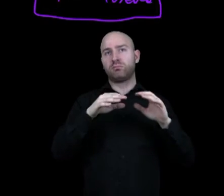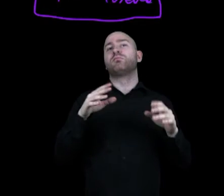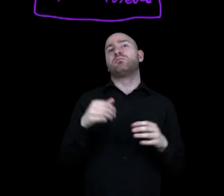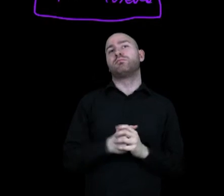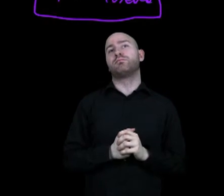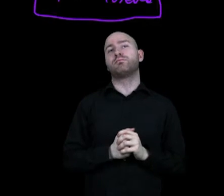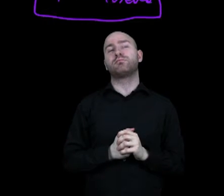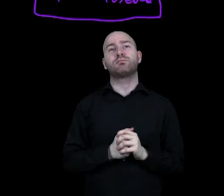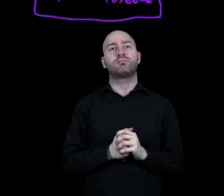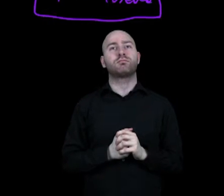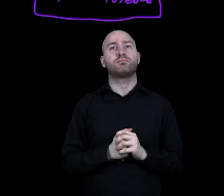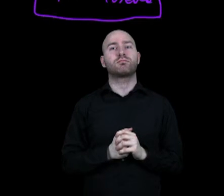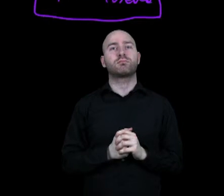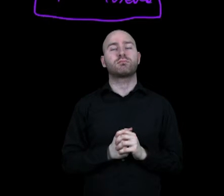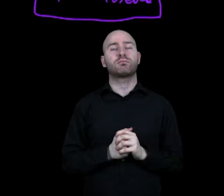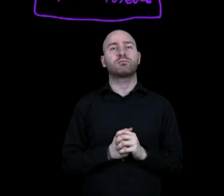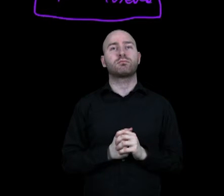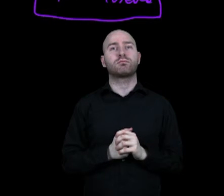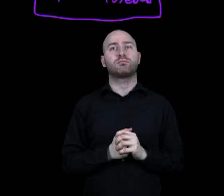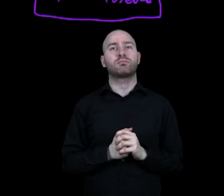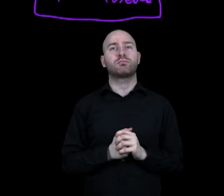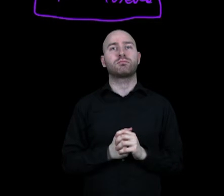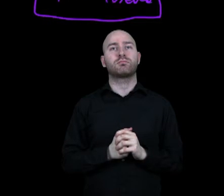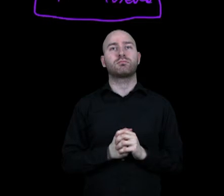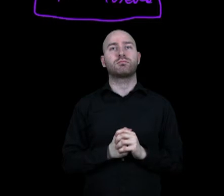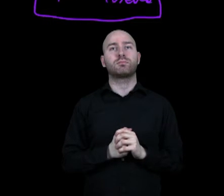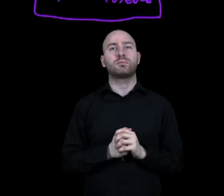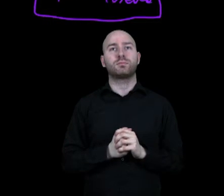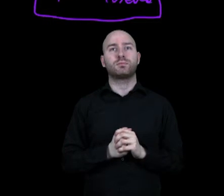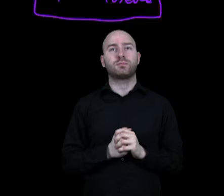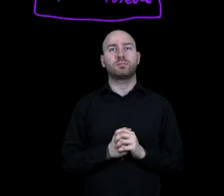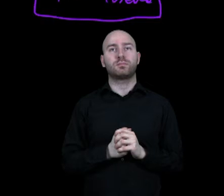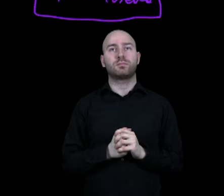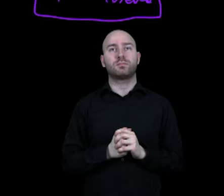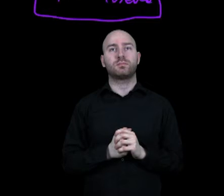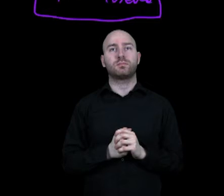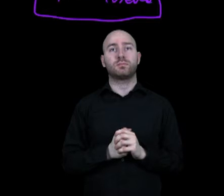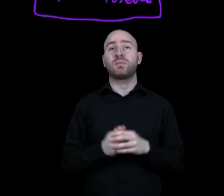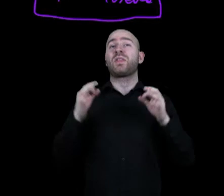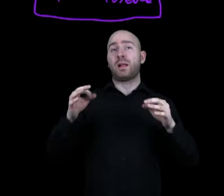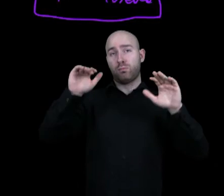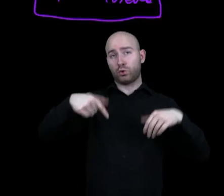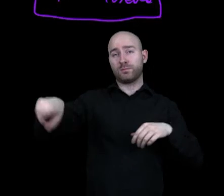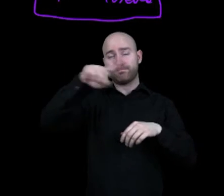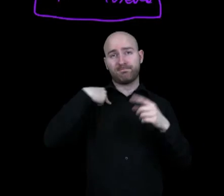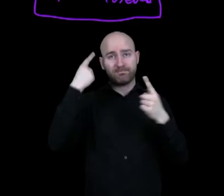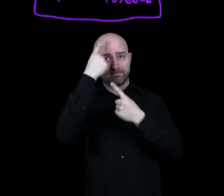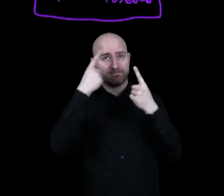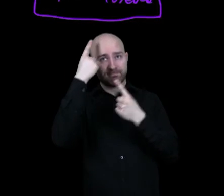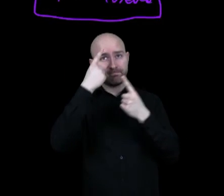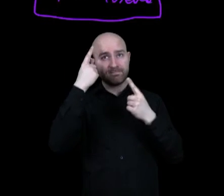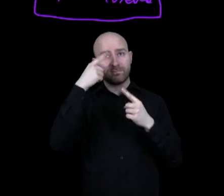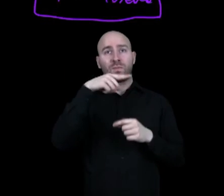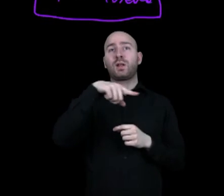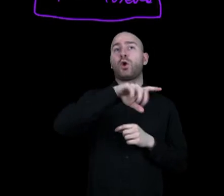łączny producenta i społeczeństwa koszt krańcowy. Teraz możemy rozważyć